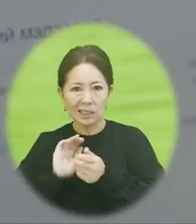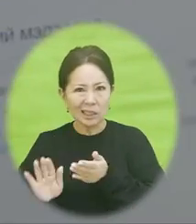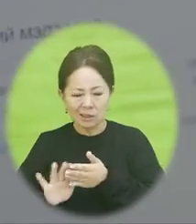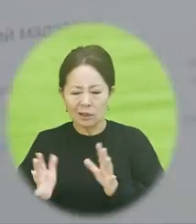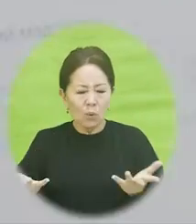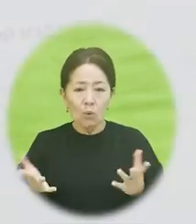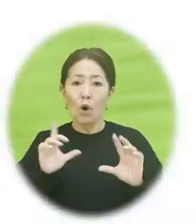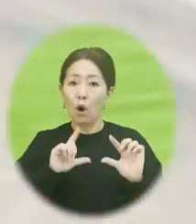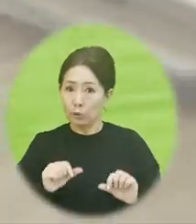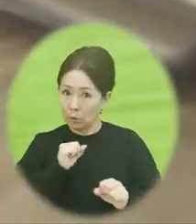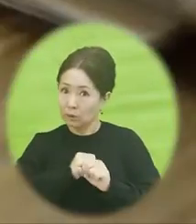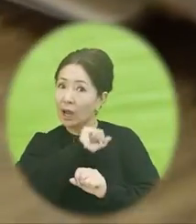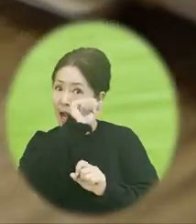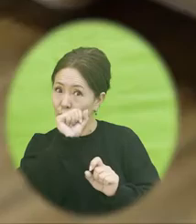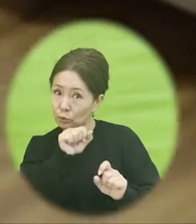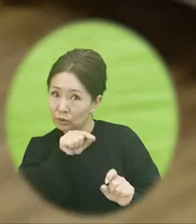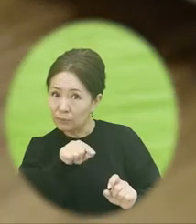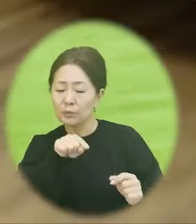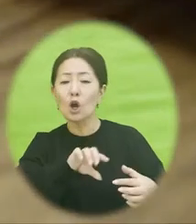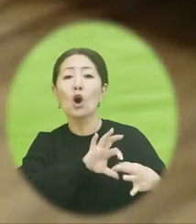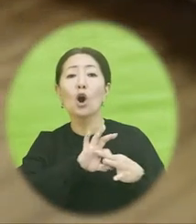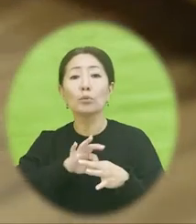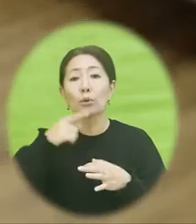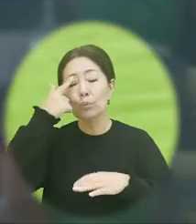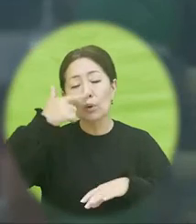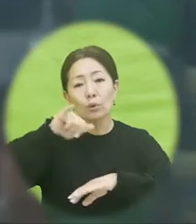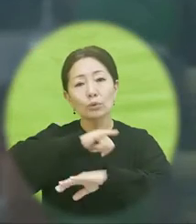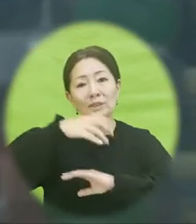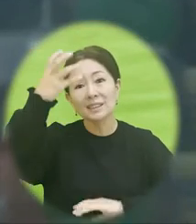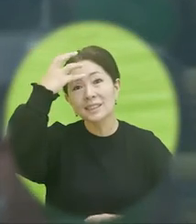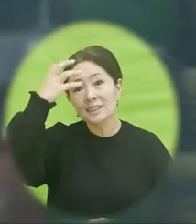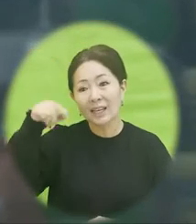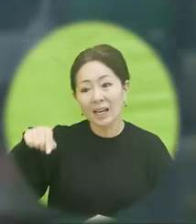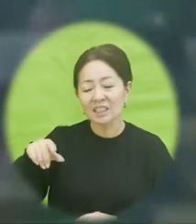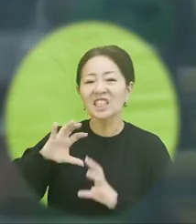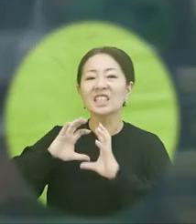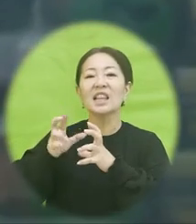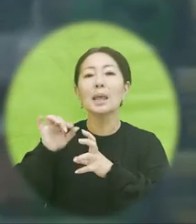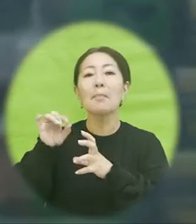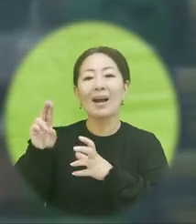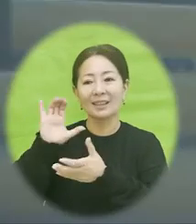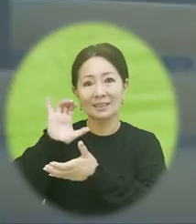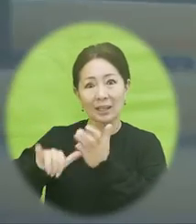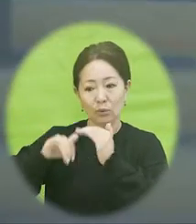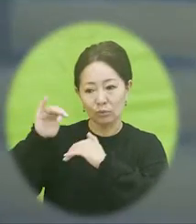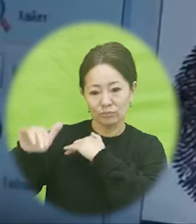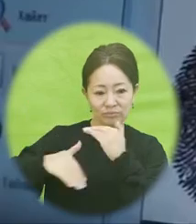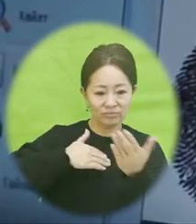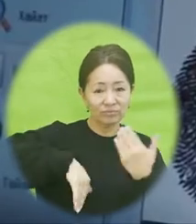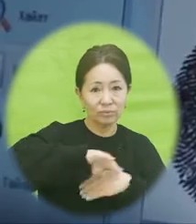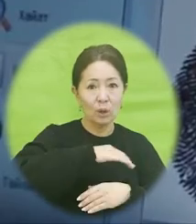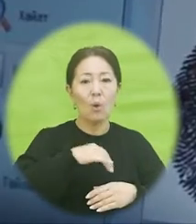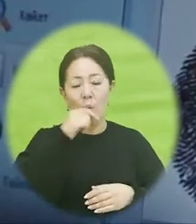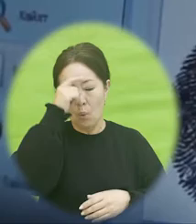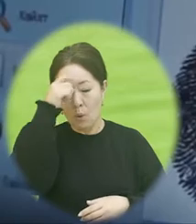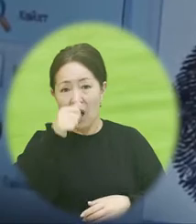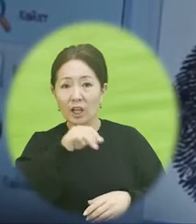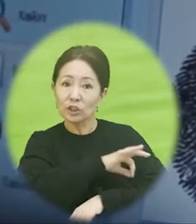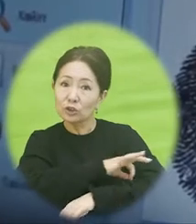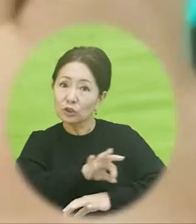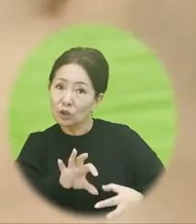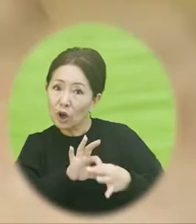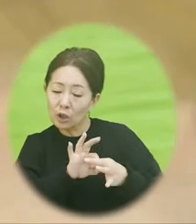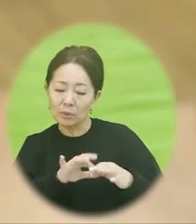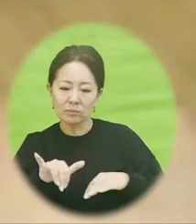технологиг хэрэгжүүлэх асуудал байдаг. Үүнтэй холбоотойгоор Монгол Улсын Засгийн газар Дэлхийн банкны санхүүжилтээр хэрэгжүүлж буй ухаалаг засаг төслийн хүрээнд Улсын бүртгэлийн